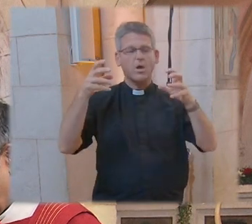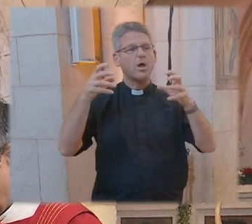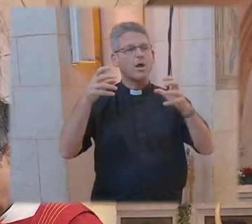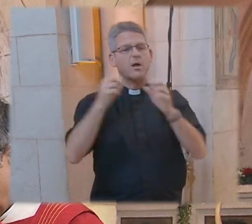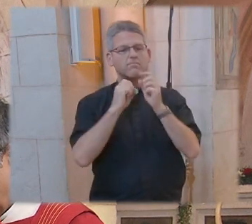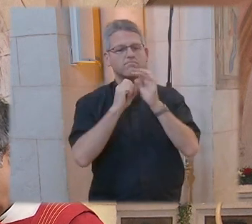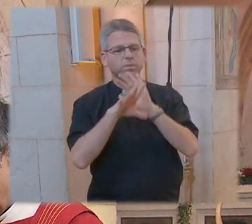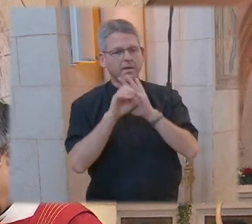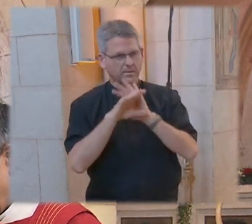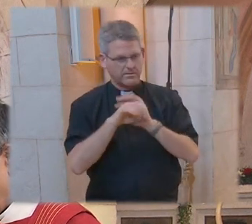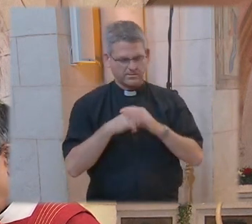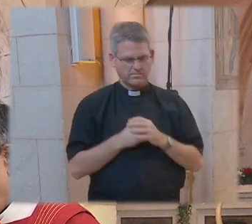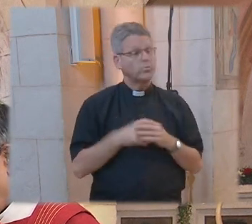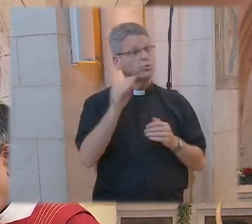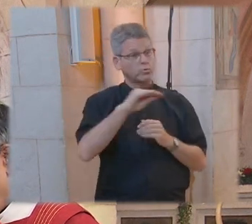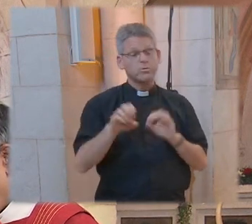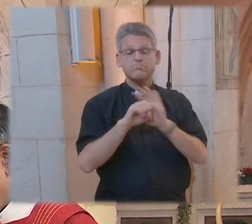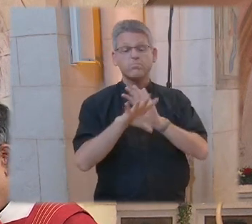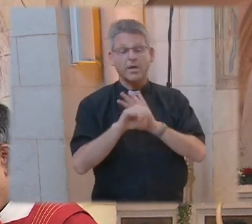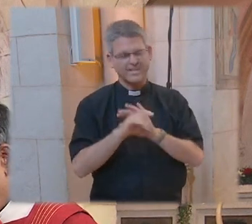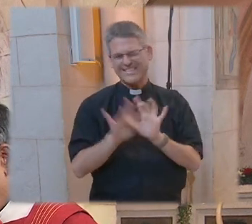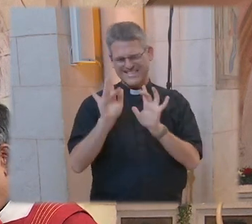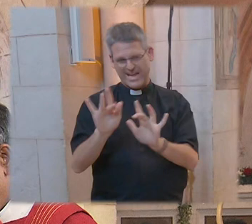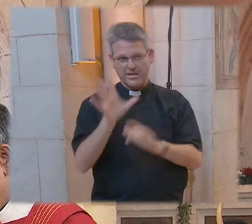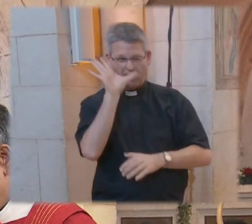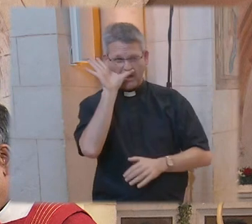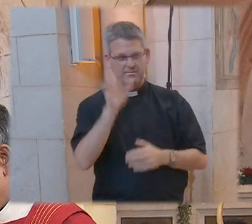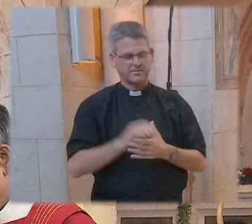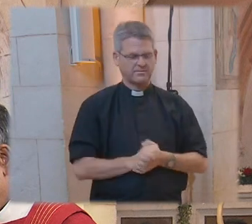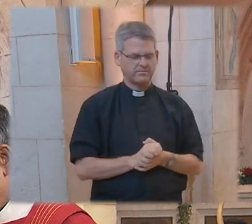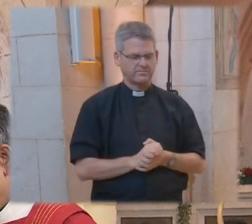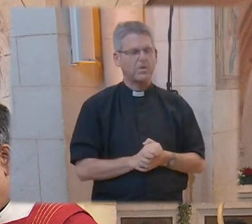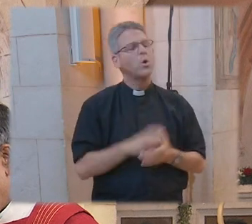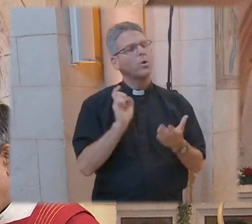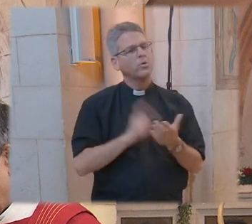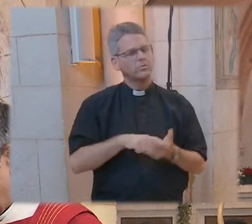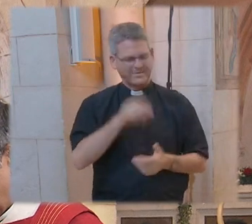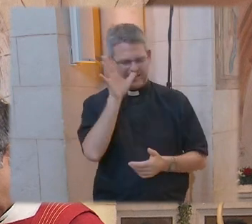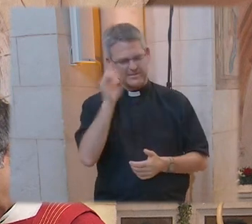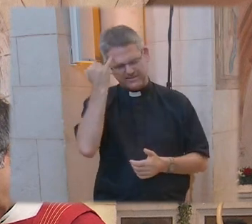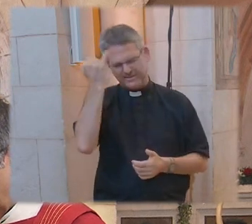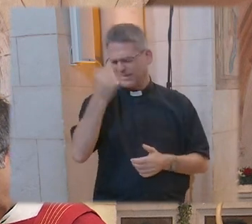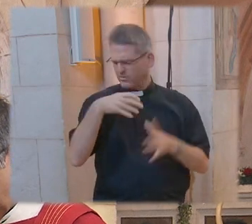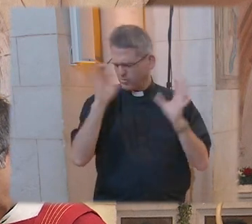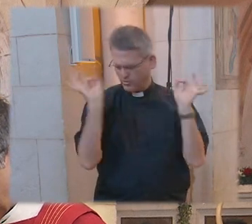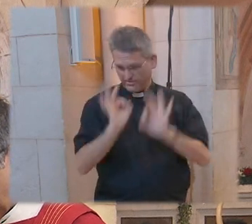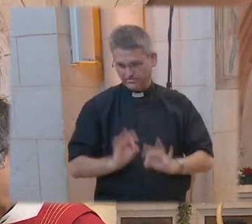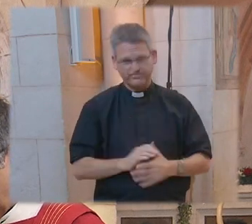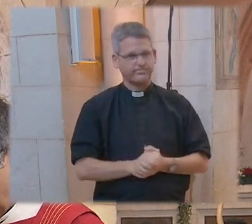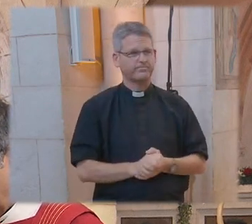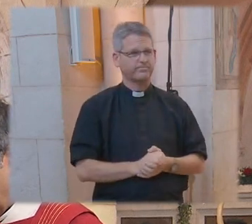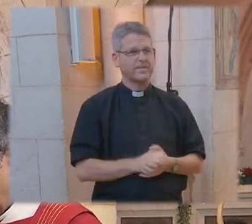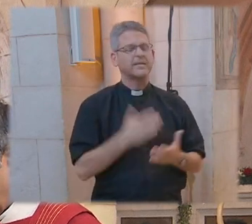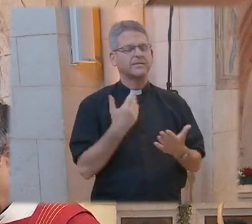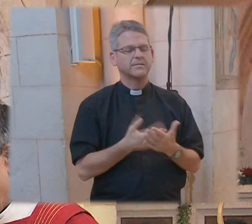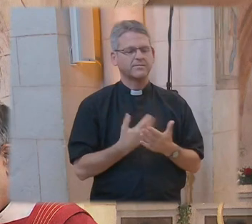Schule Stellung gegen die nationalsozialistische Ideologie und kam bald ins Visier